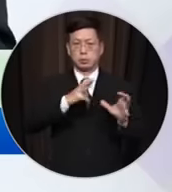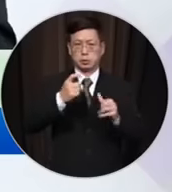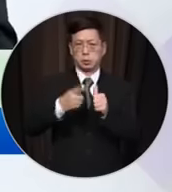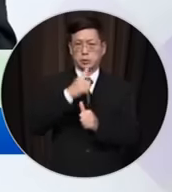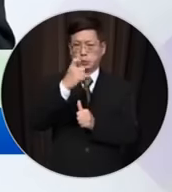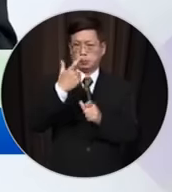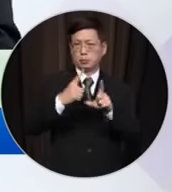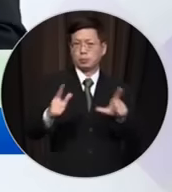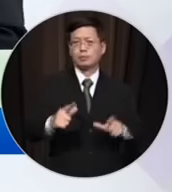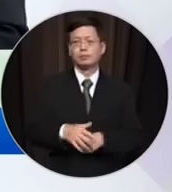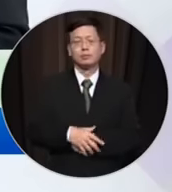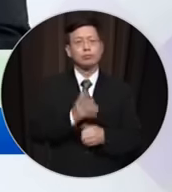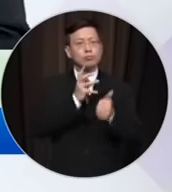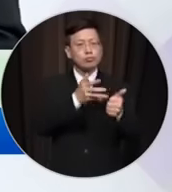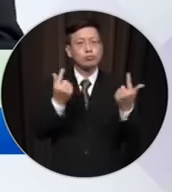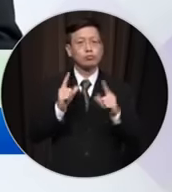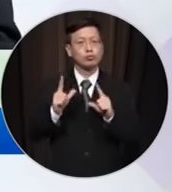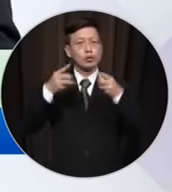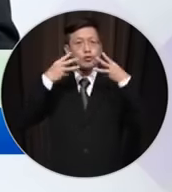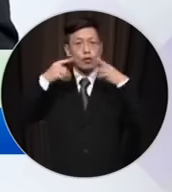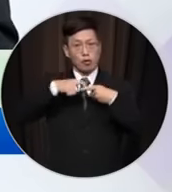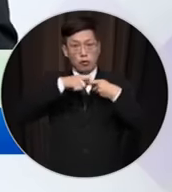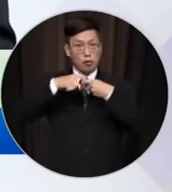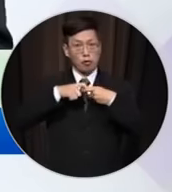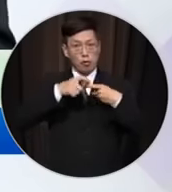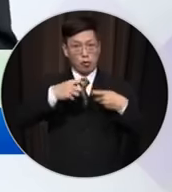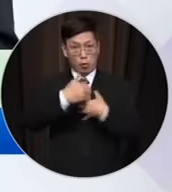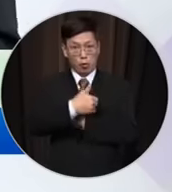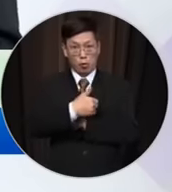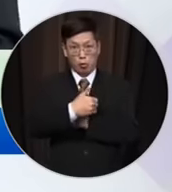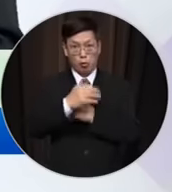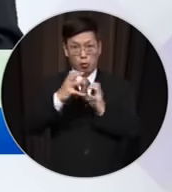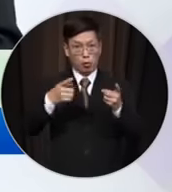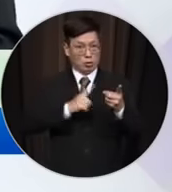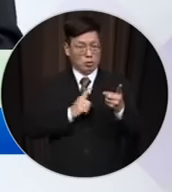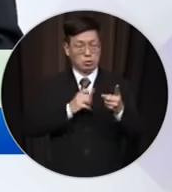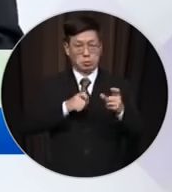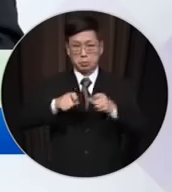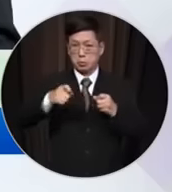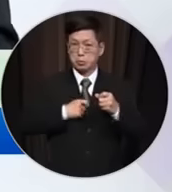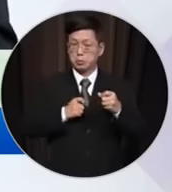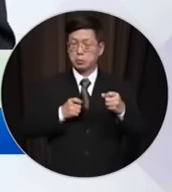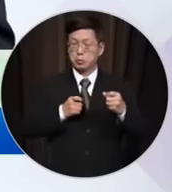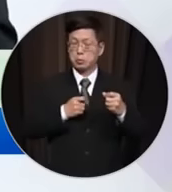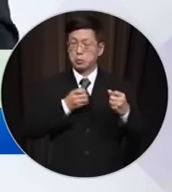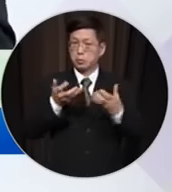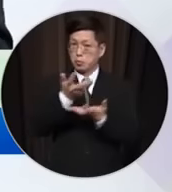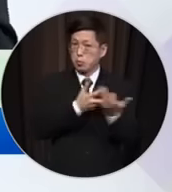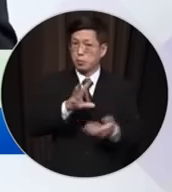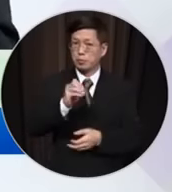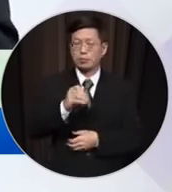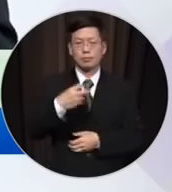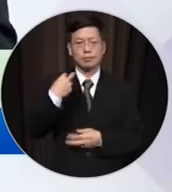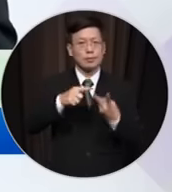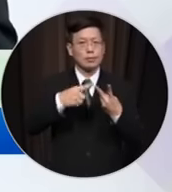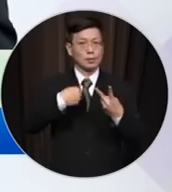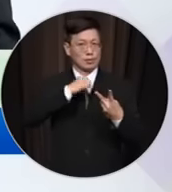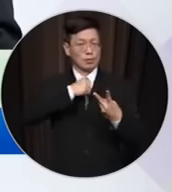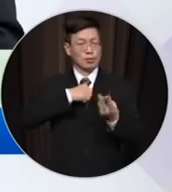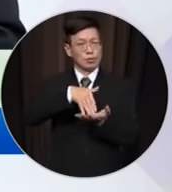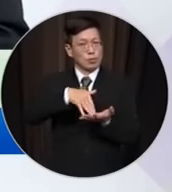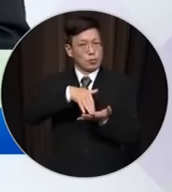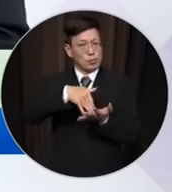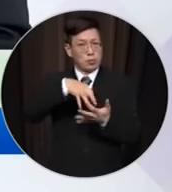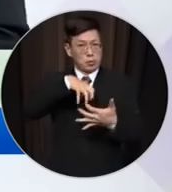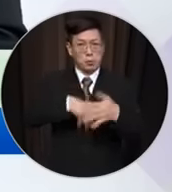国，请问对于东非联邦，您是否有具体的外交计划？请问我国的软实力要如